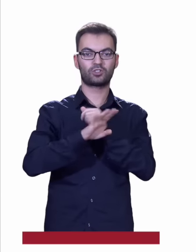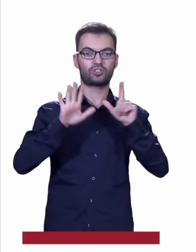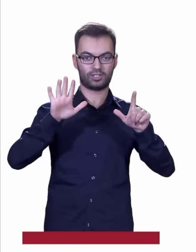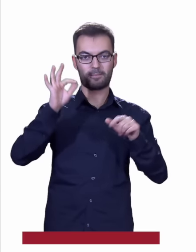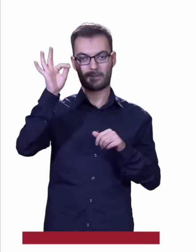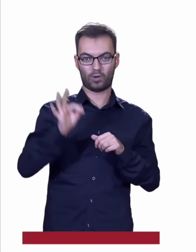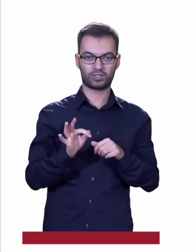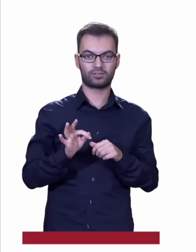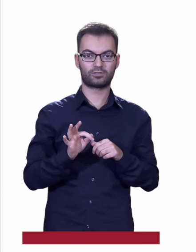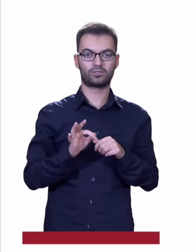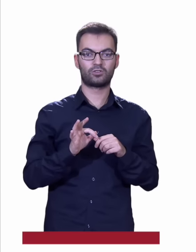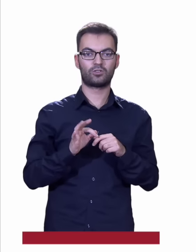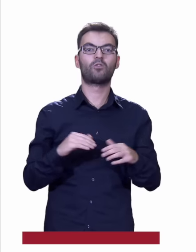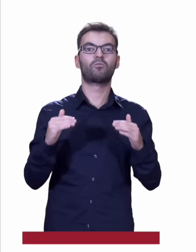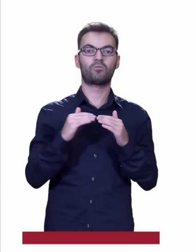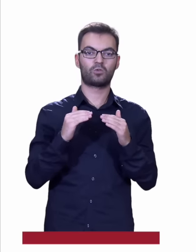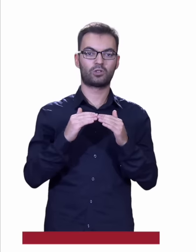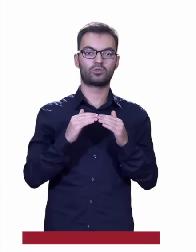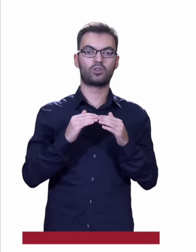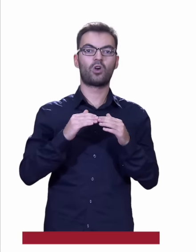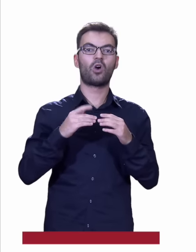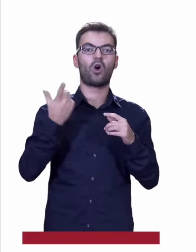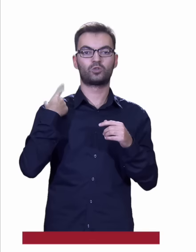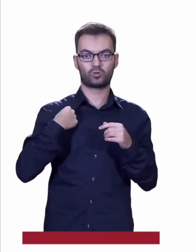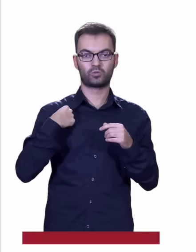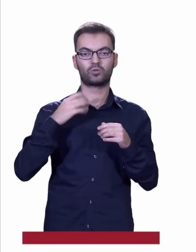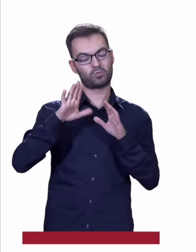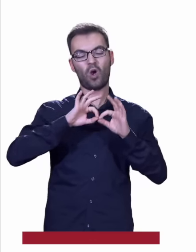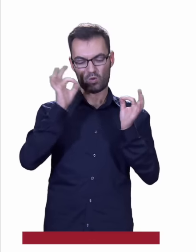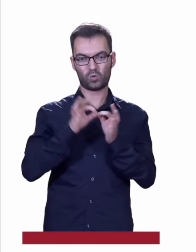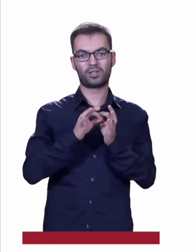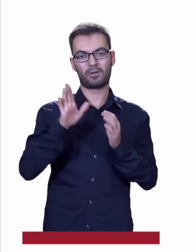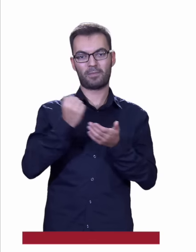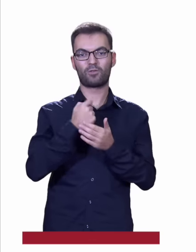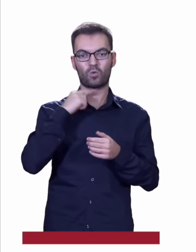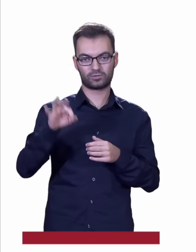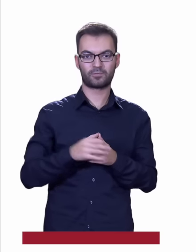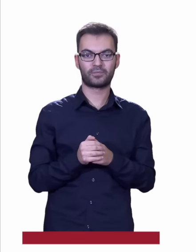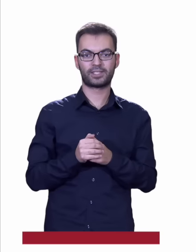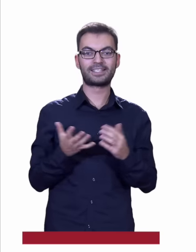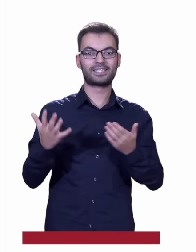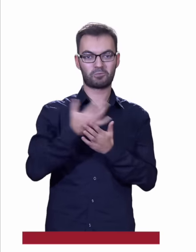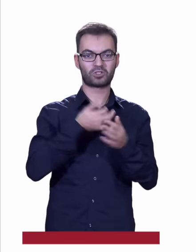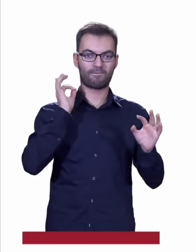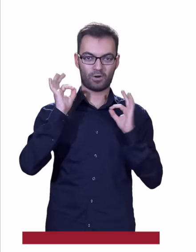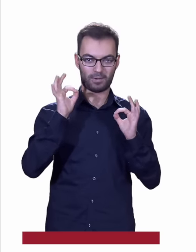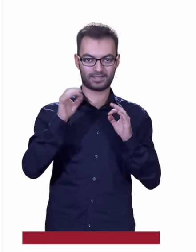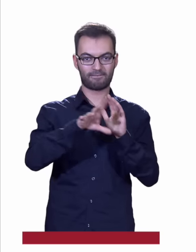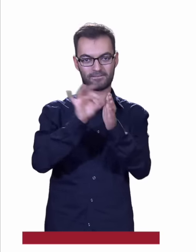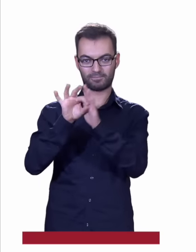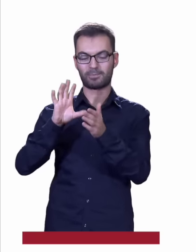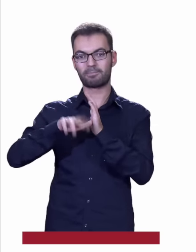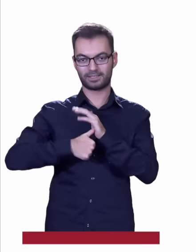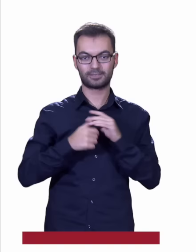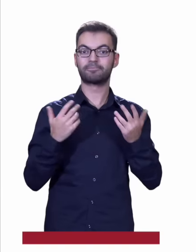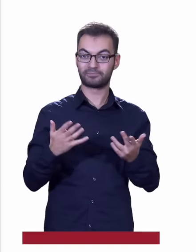38,97% w stosunku do liczby osób uprawnionych. Jeżeli chodzi o zbiorczą informację w wybranych miastach,